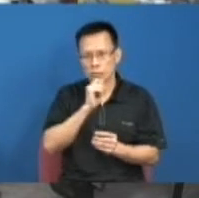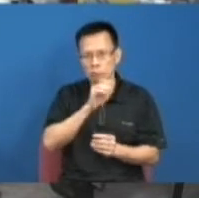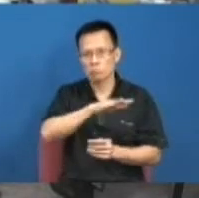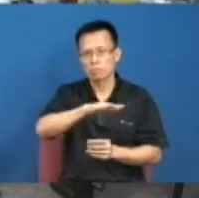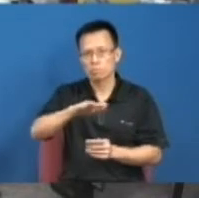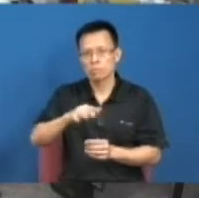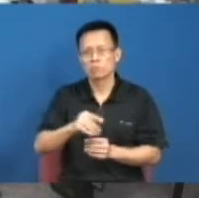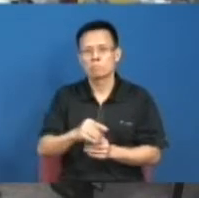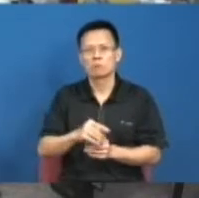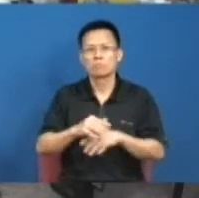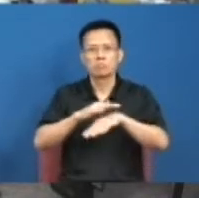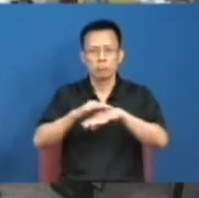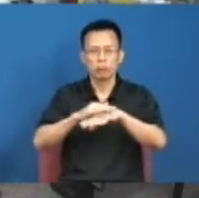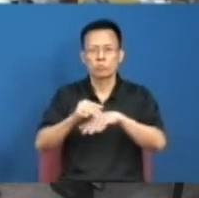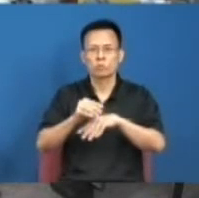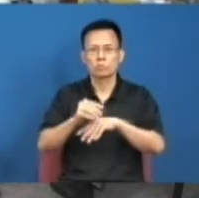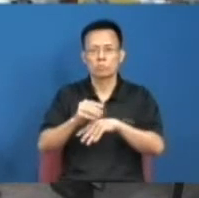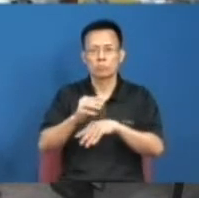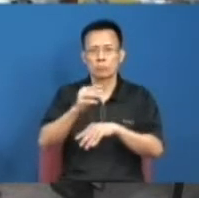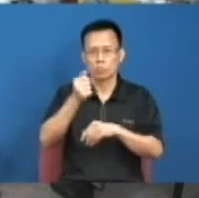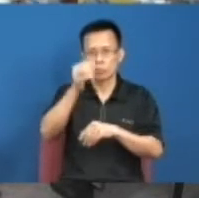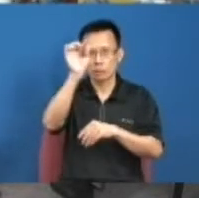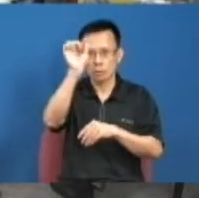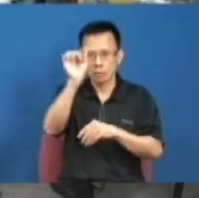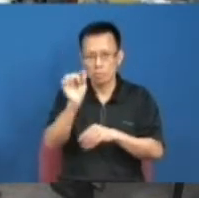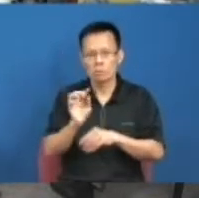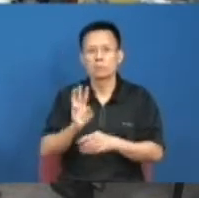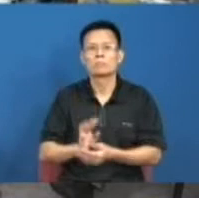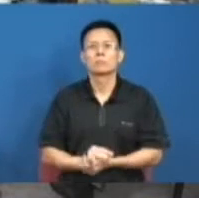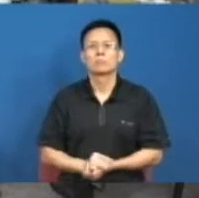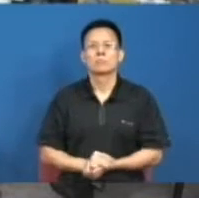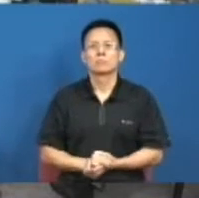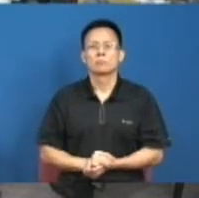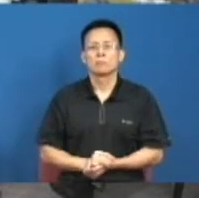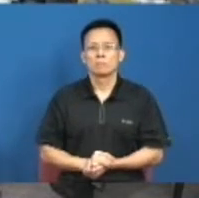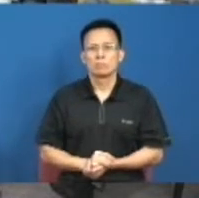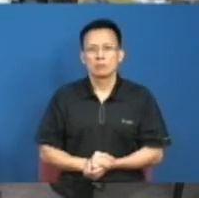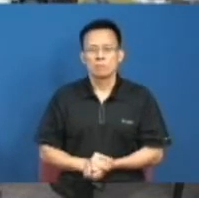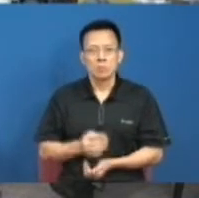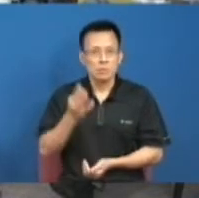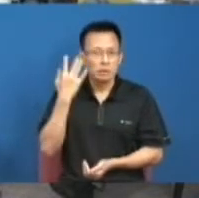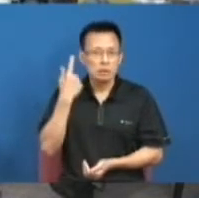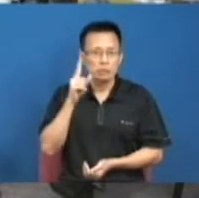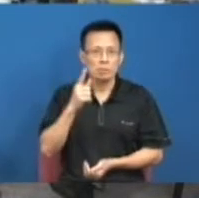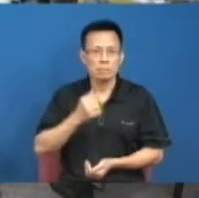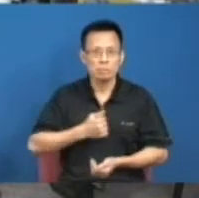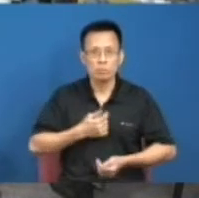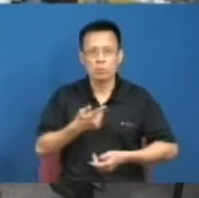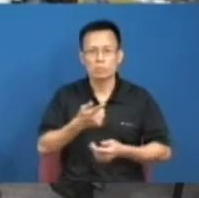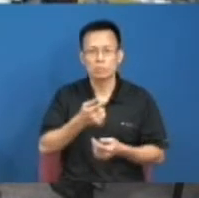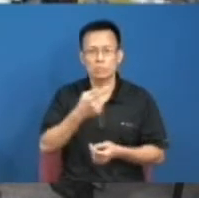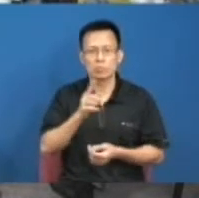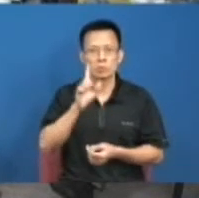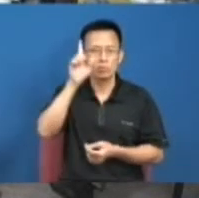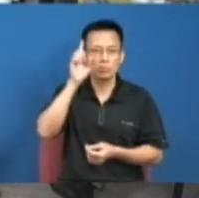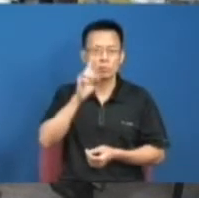呢，一般都會漏水㗎。 剛才蒲職多謝波先，剛才蒲職就說我們上個星